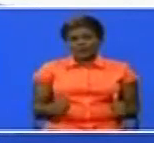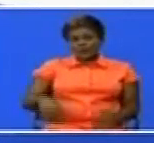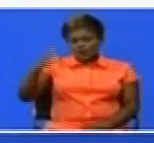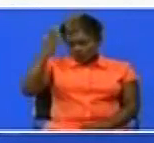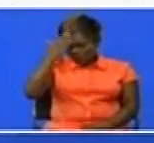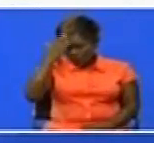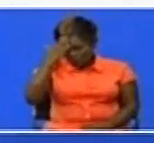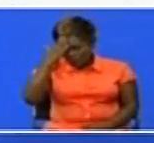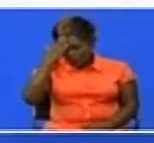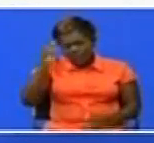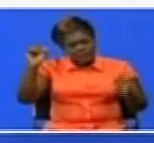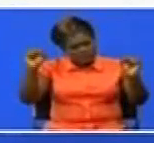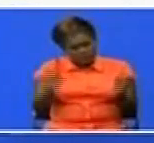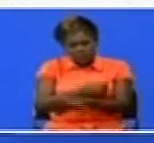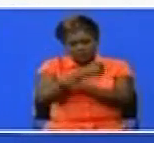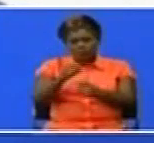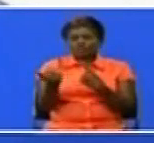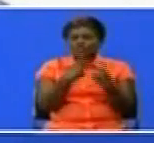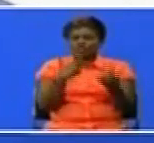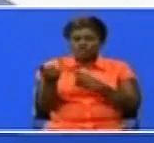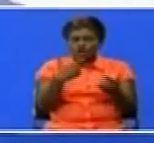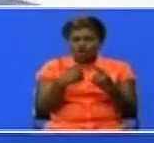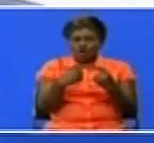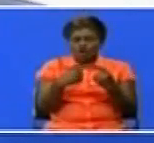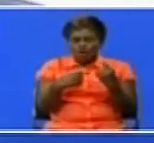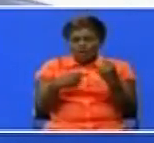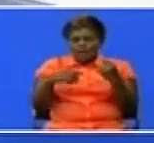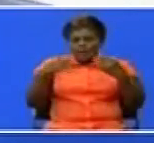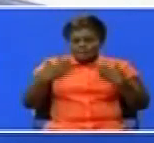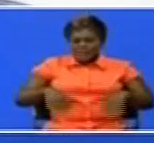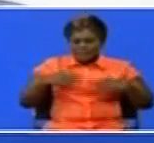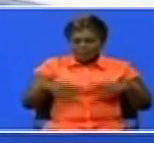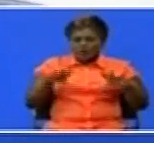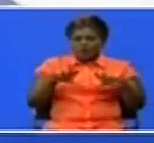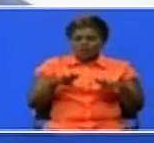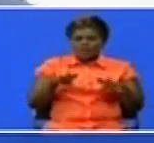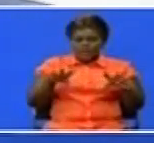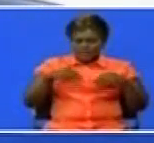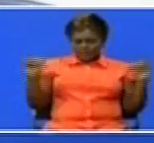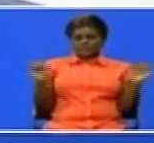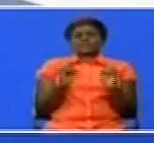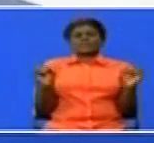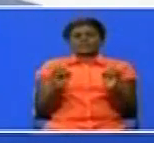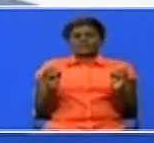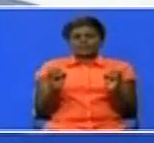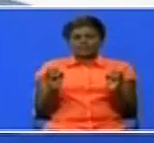kwa maana huwezi kuongea vibaya alafu mtu achangilie. Sasa nikiwaambia kata huyu na alafu